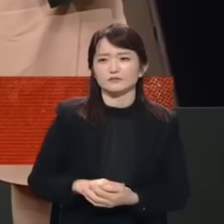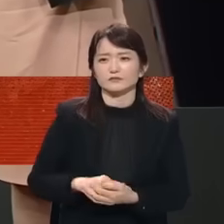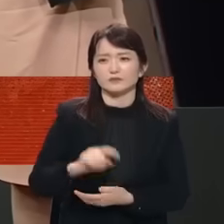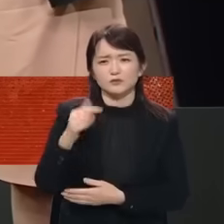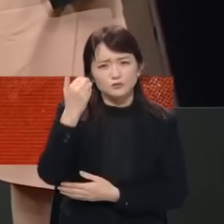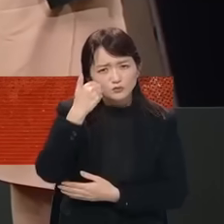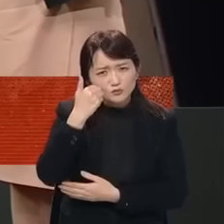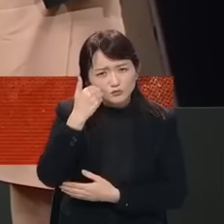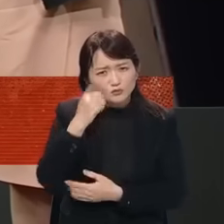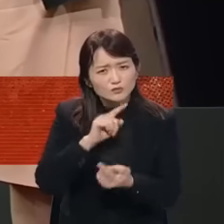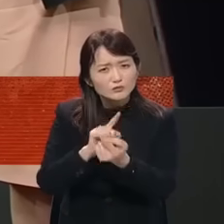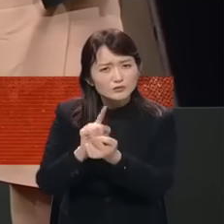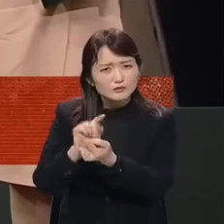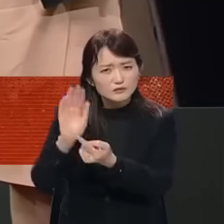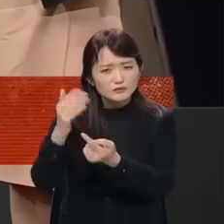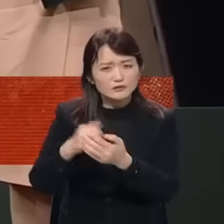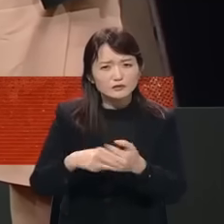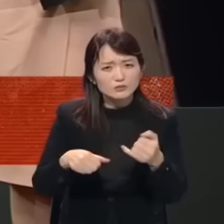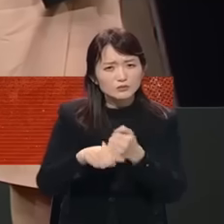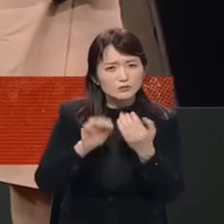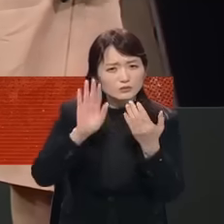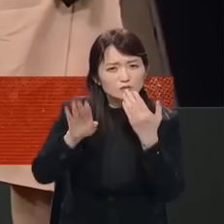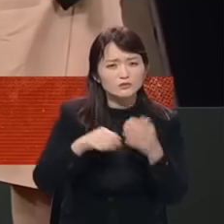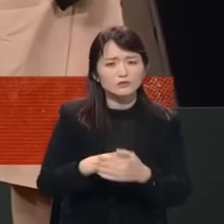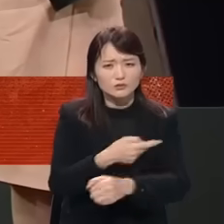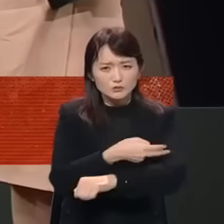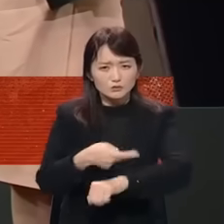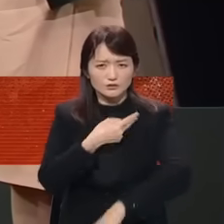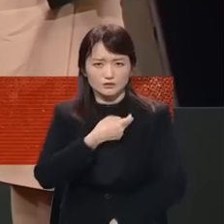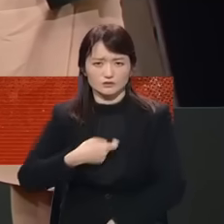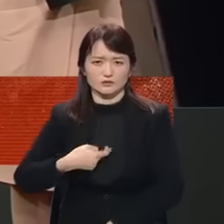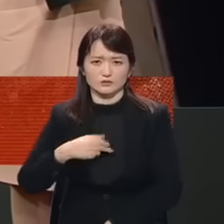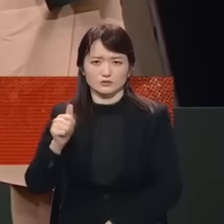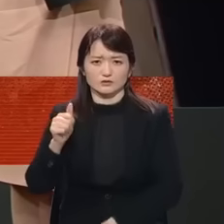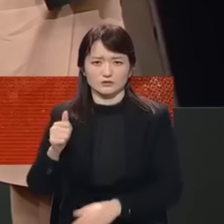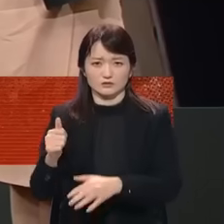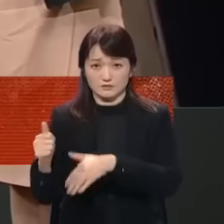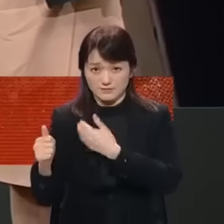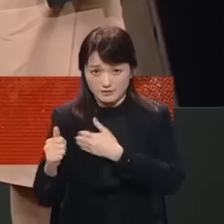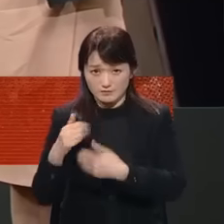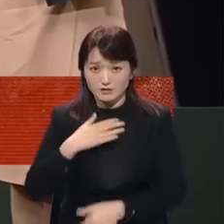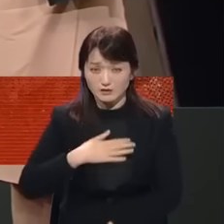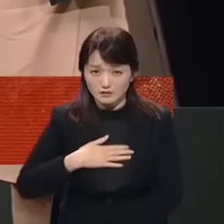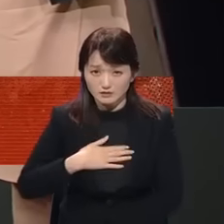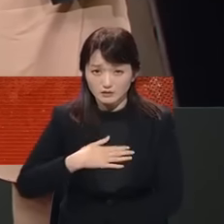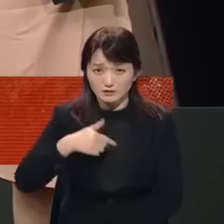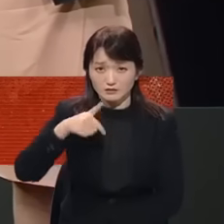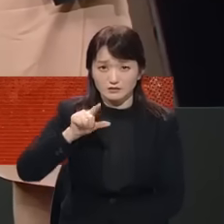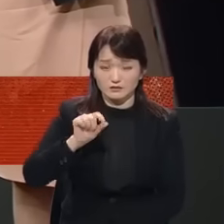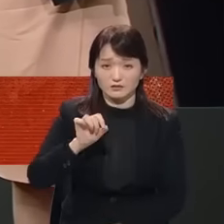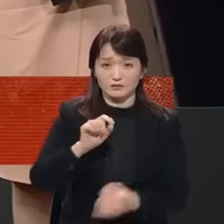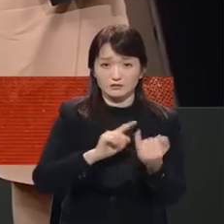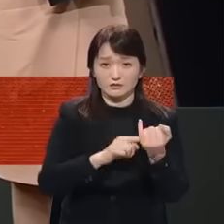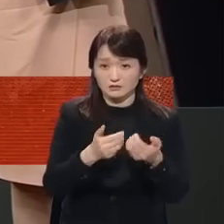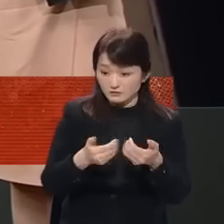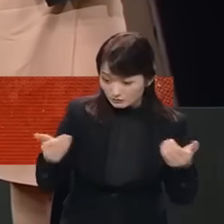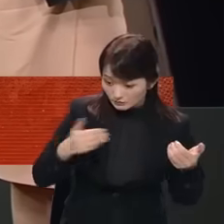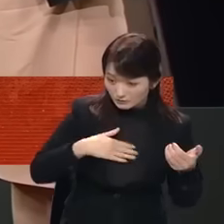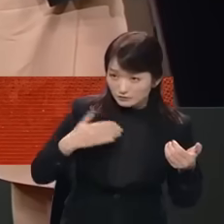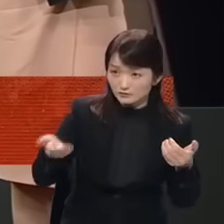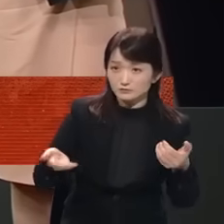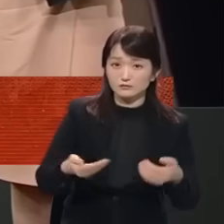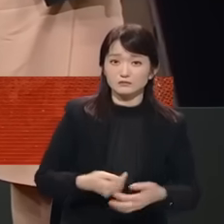사람이었을까 교재 후 얼마 지나지 않아 수영 제자와 바람을 피운 사실을 알게 됐고 강신은 바로 이별을